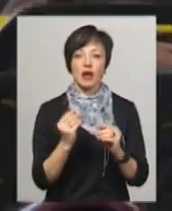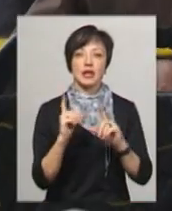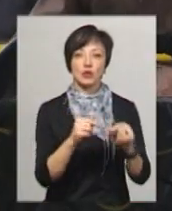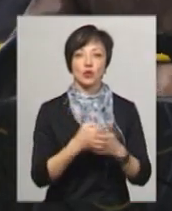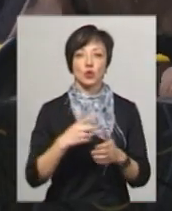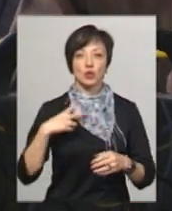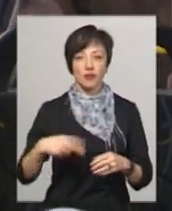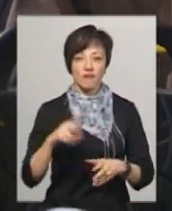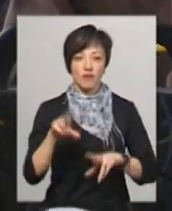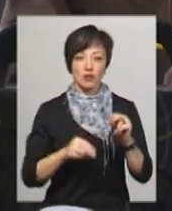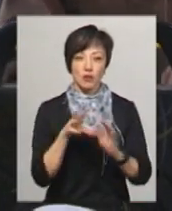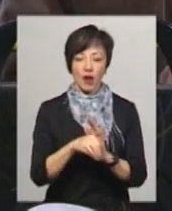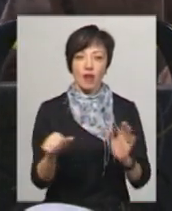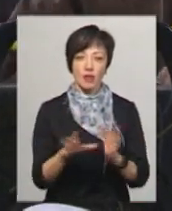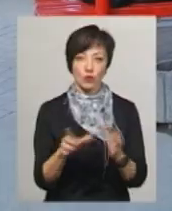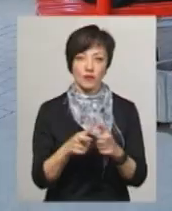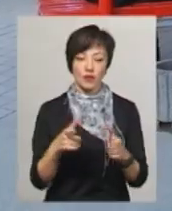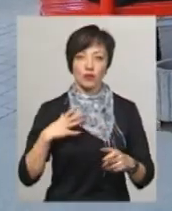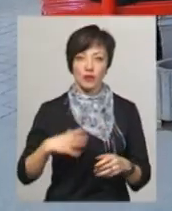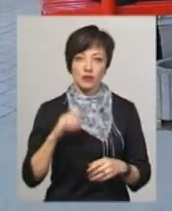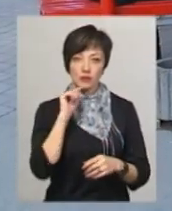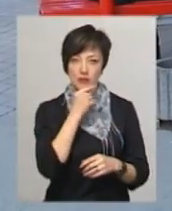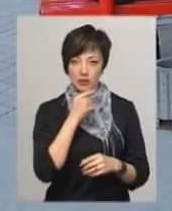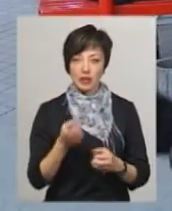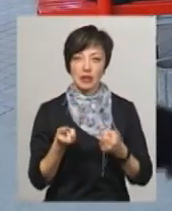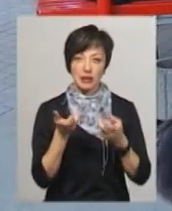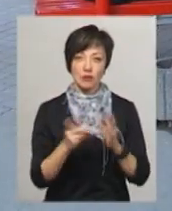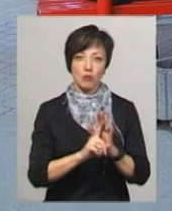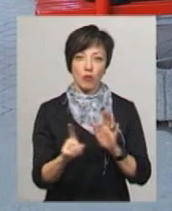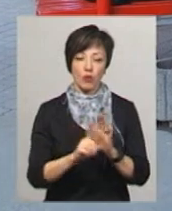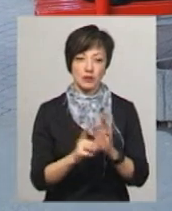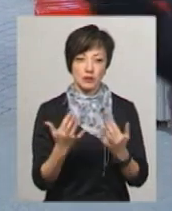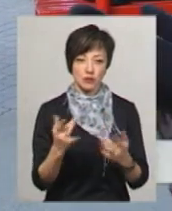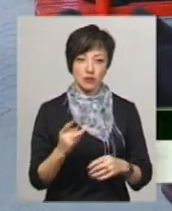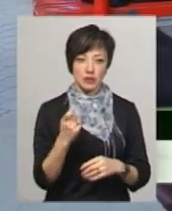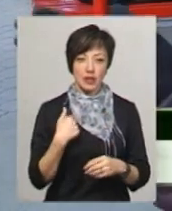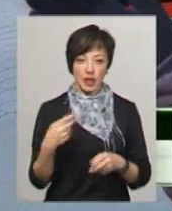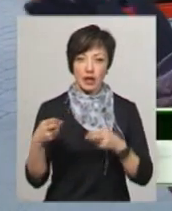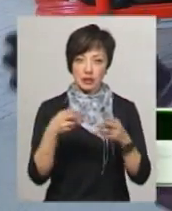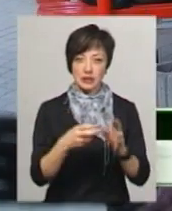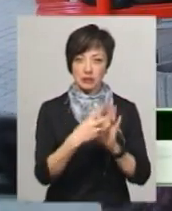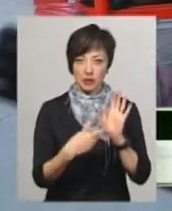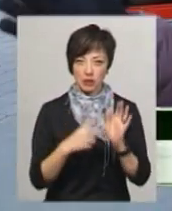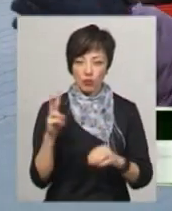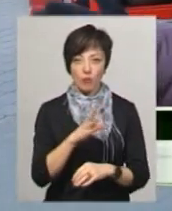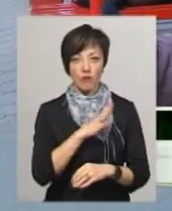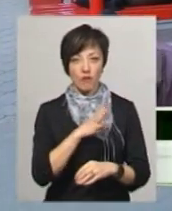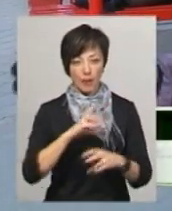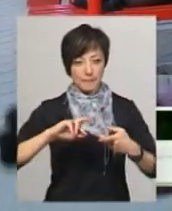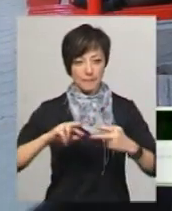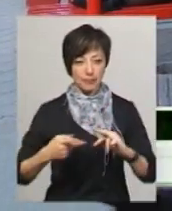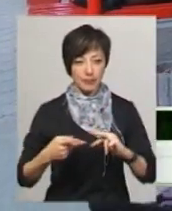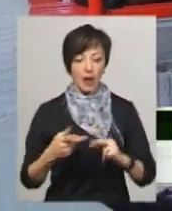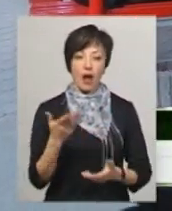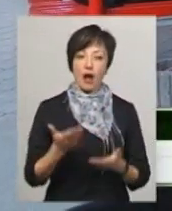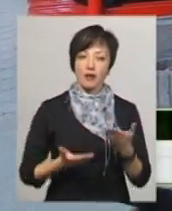Вважає, що через впровадження електронного квитка доведеться заощаджувати кількість поїздок. Я їду зараз 17-й, а буває, що пересідаю, а